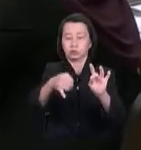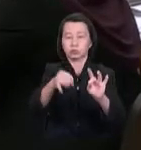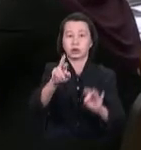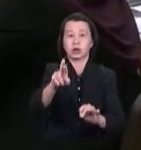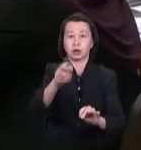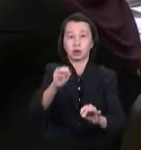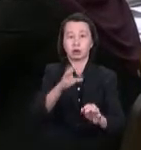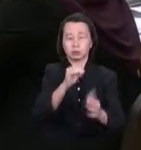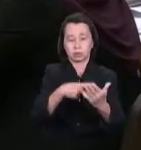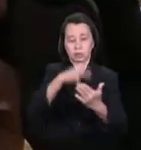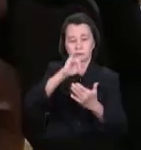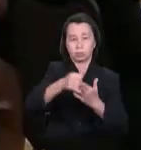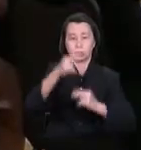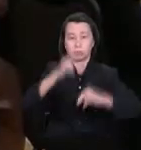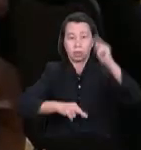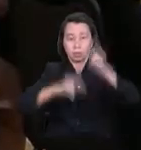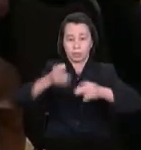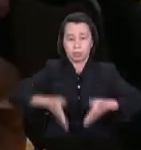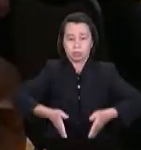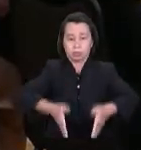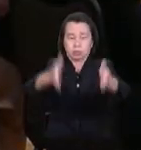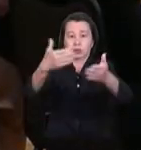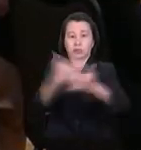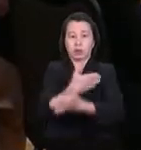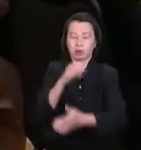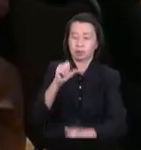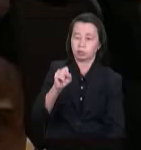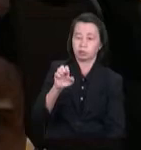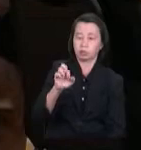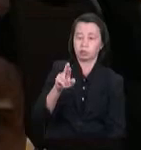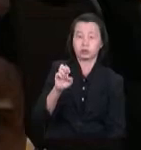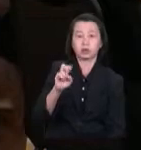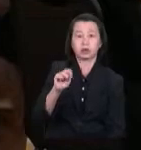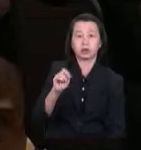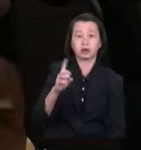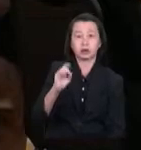RM887 juta dan projek pembinaan jalan baharu di Serendah dengan peruntukan